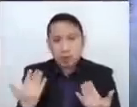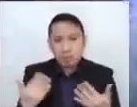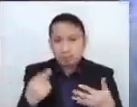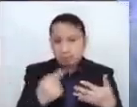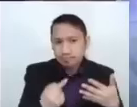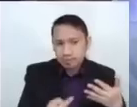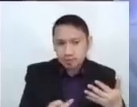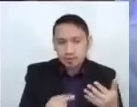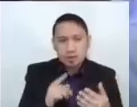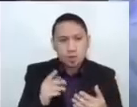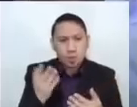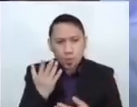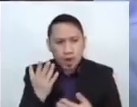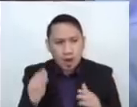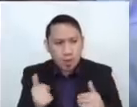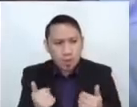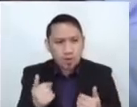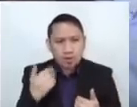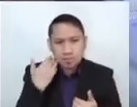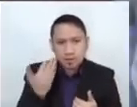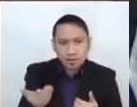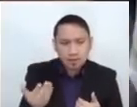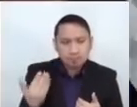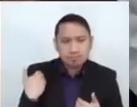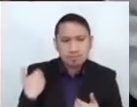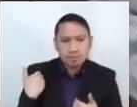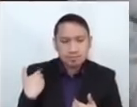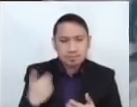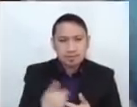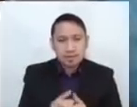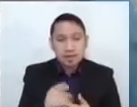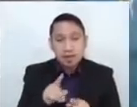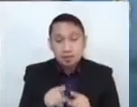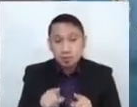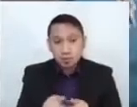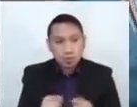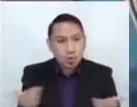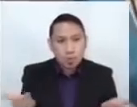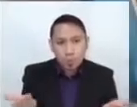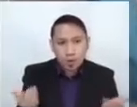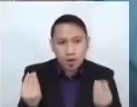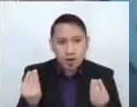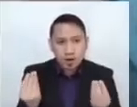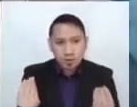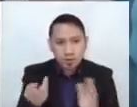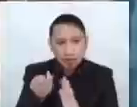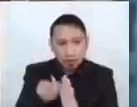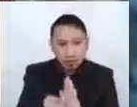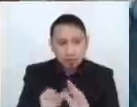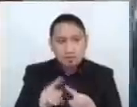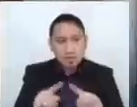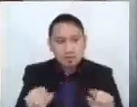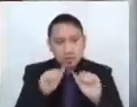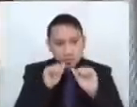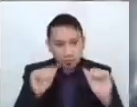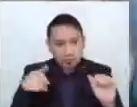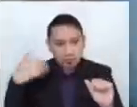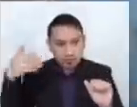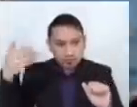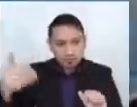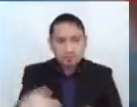ng pagkamatay ng dating Pangulo, gayon din tungkol sa burol at libing, pero iaanunsyo raw nila ito agad.